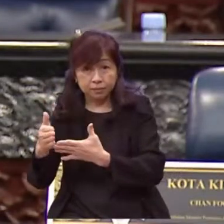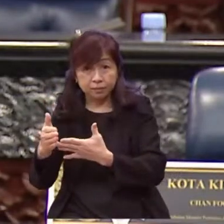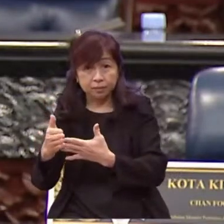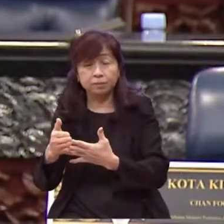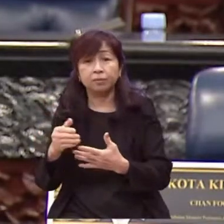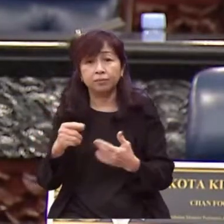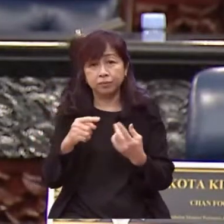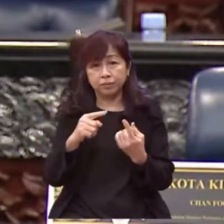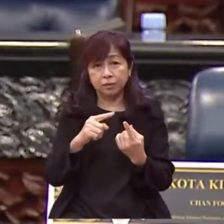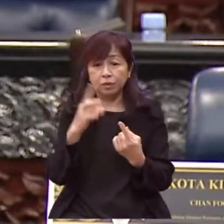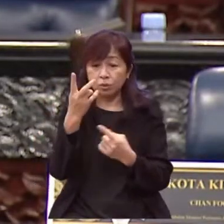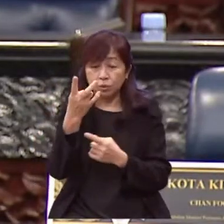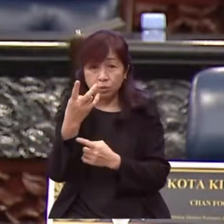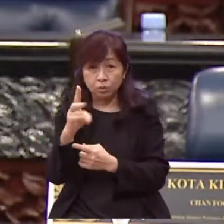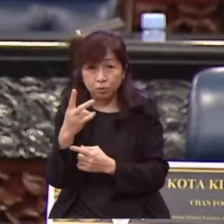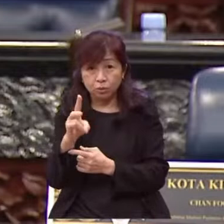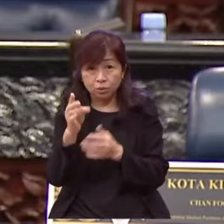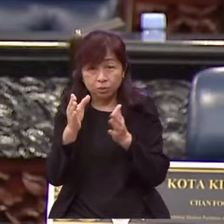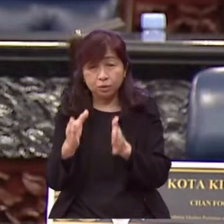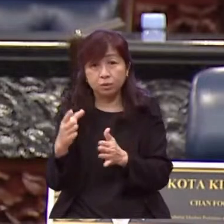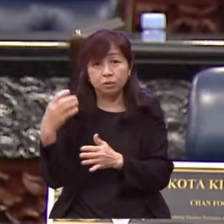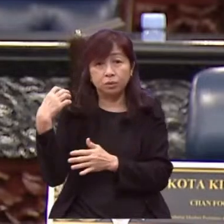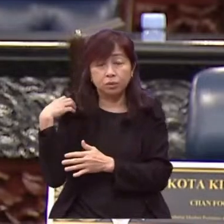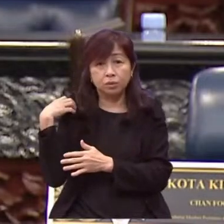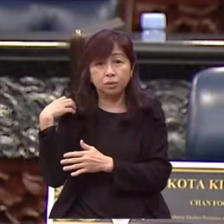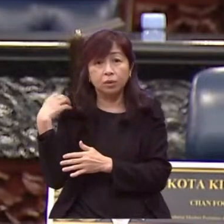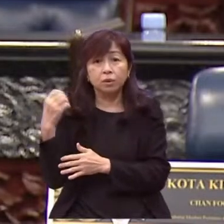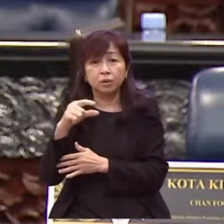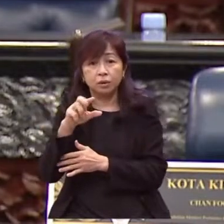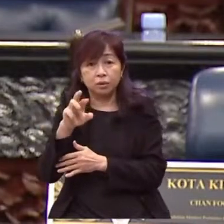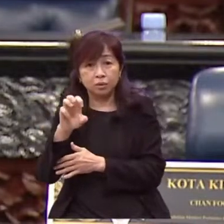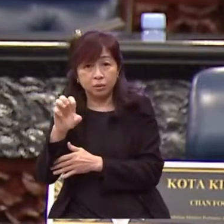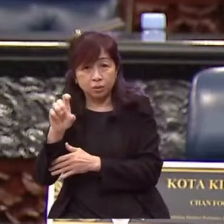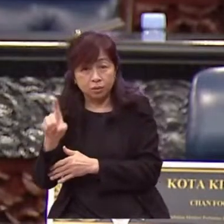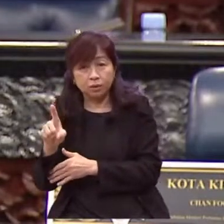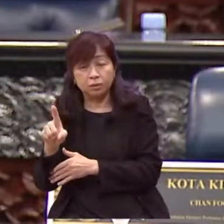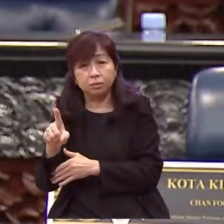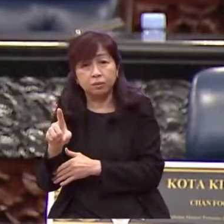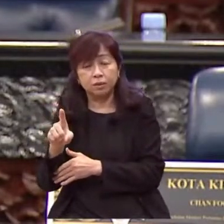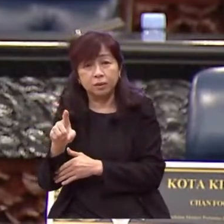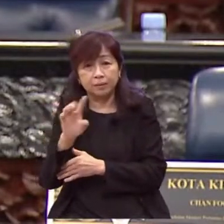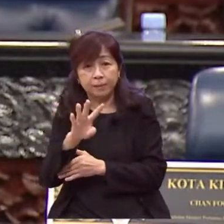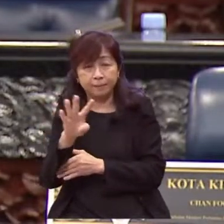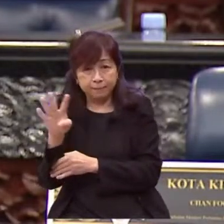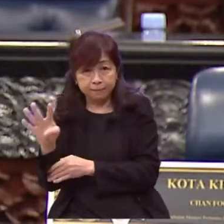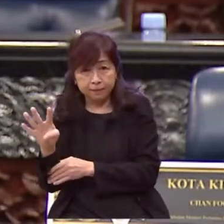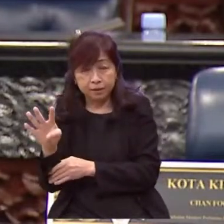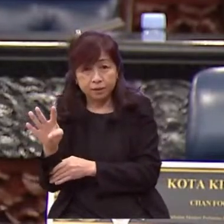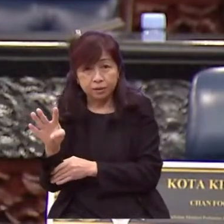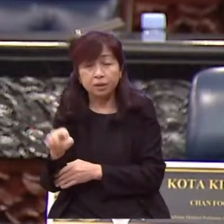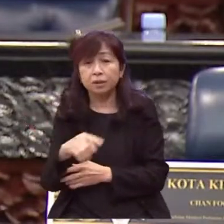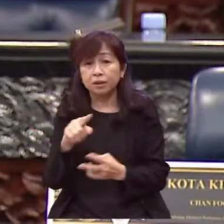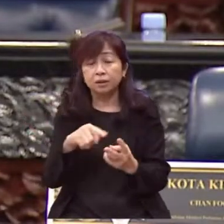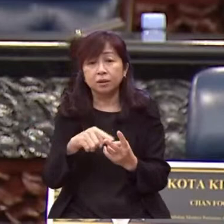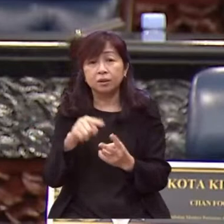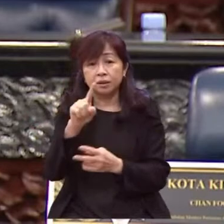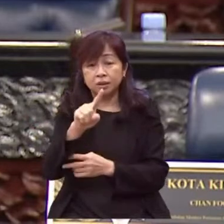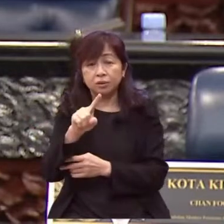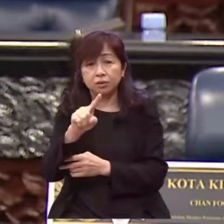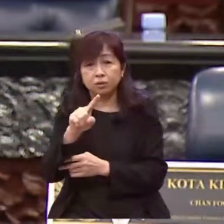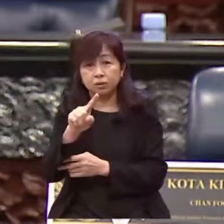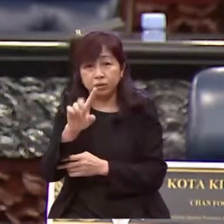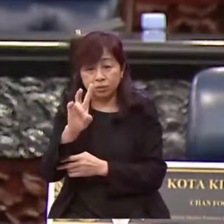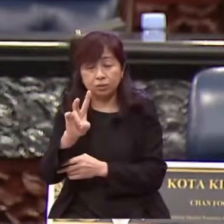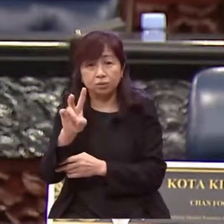yaitu 17 orang pegawai Keder 2414 dan yang kedua adalah 179 orang